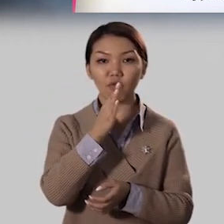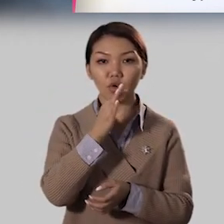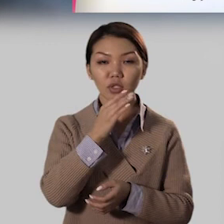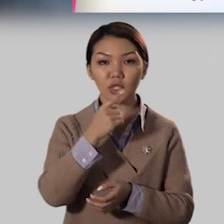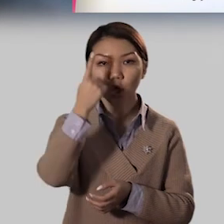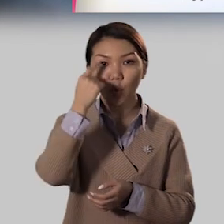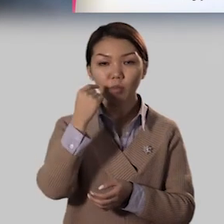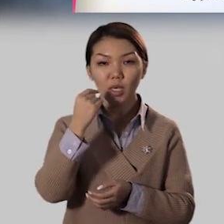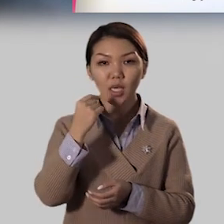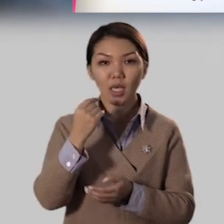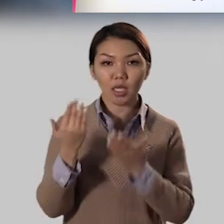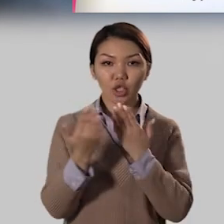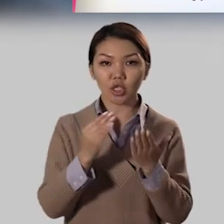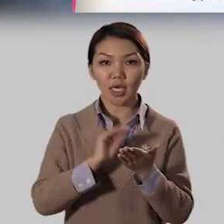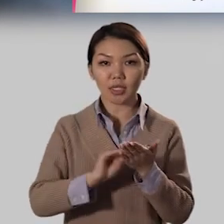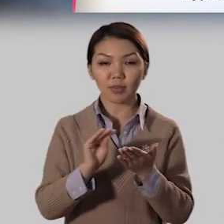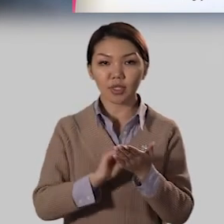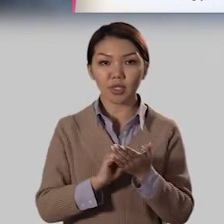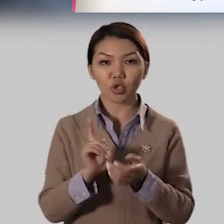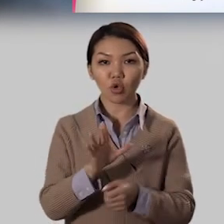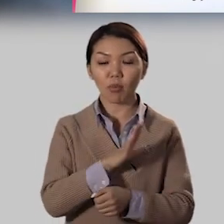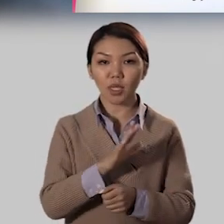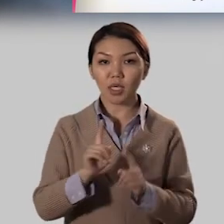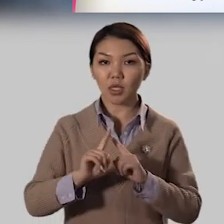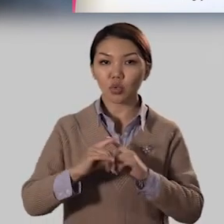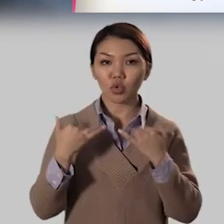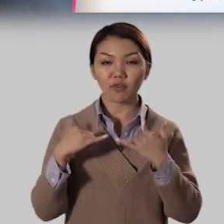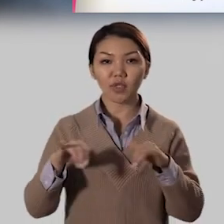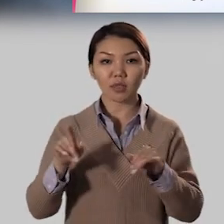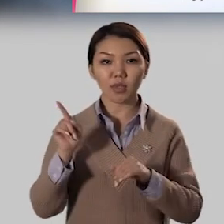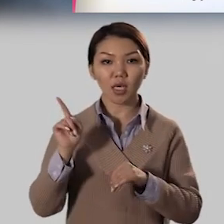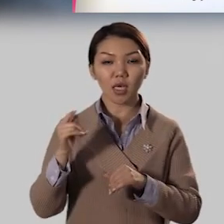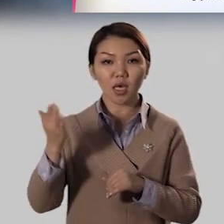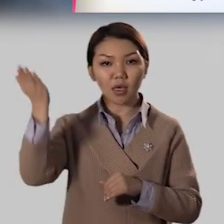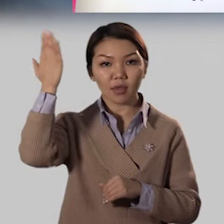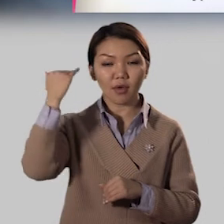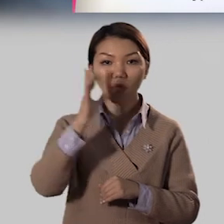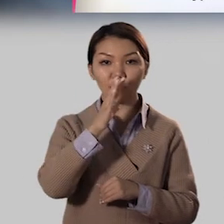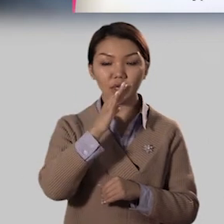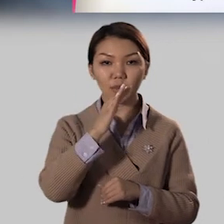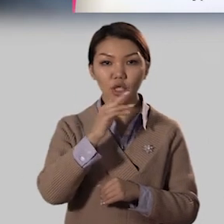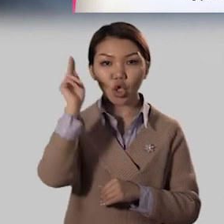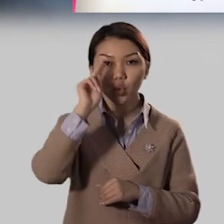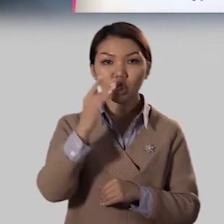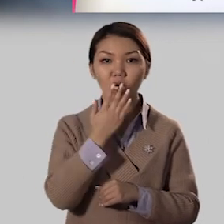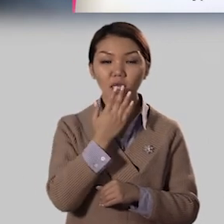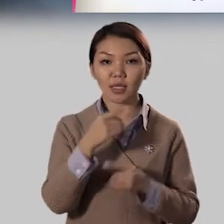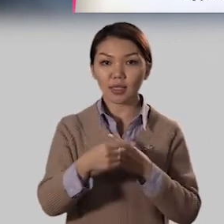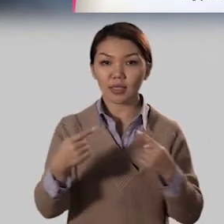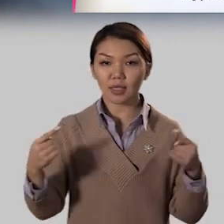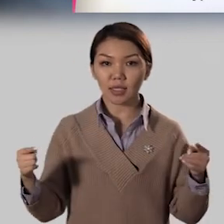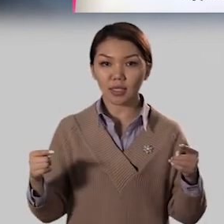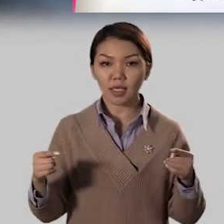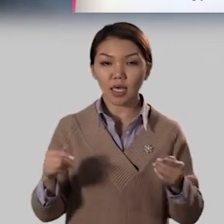и писать что было необычно для того времени изучала языки занималась самообразованием